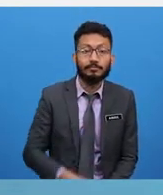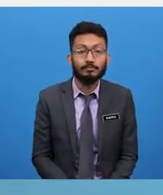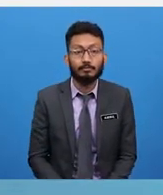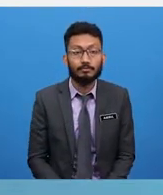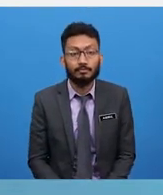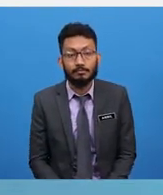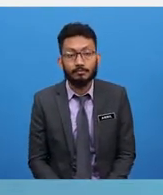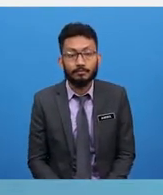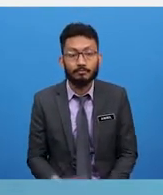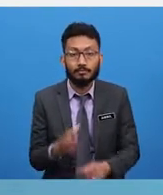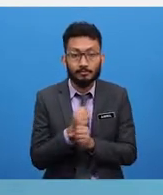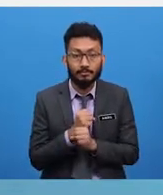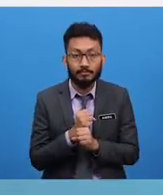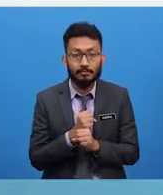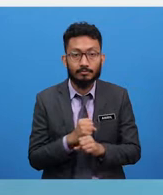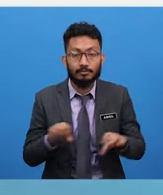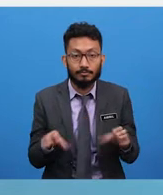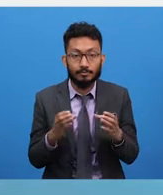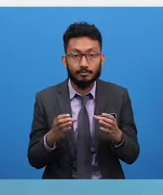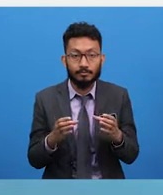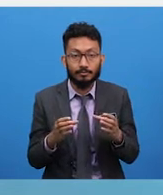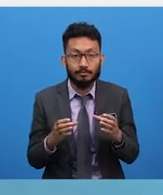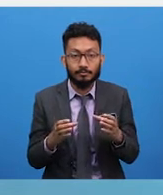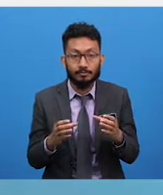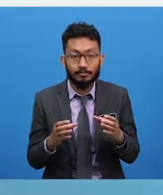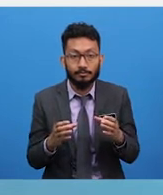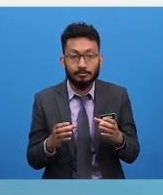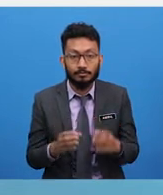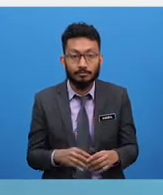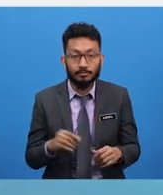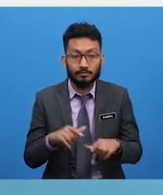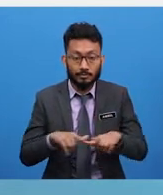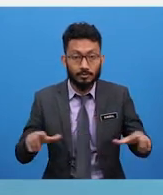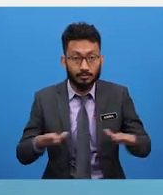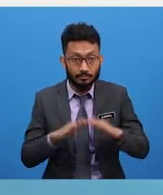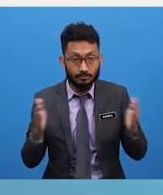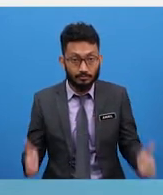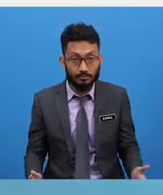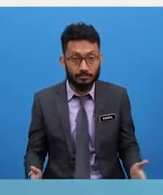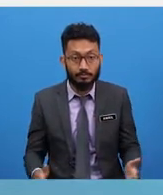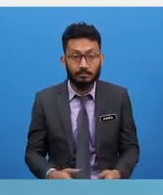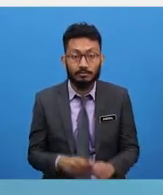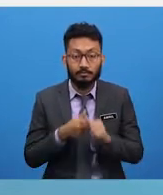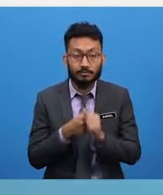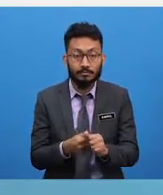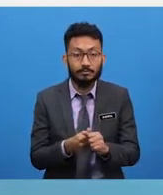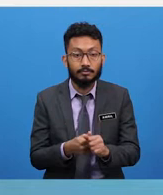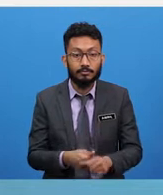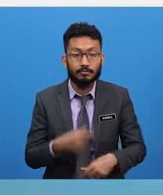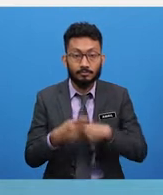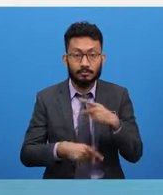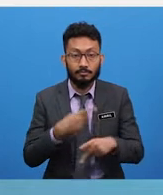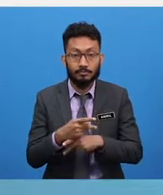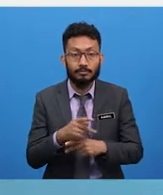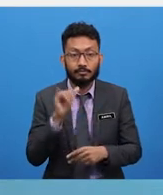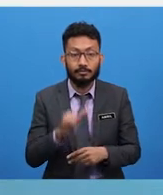murid-murid dapat menghasilkan alas meja batik cetak mengikut prosedur yang